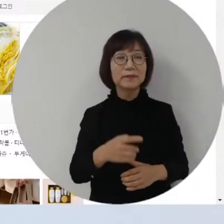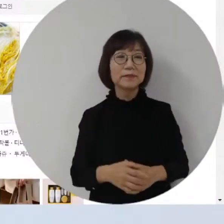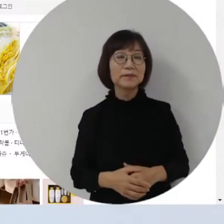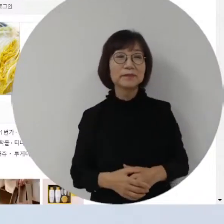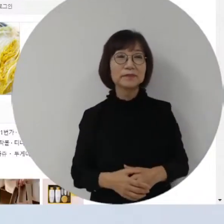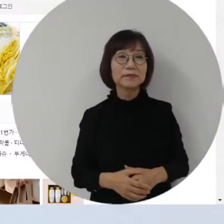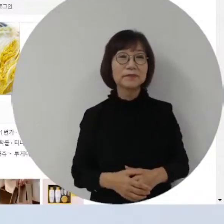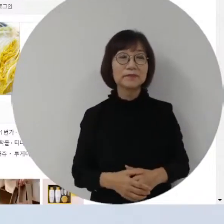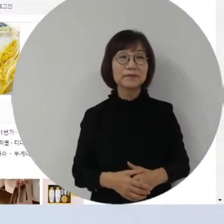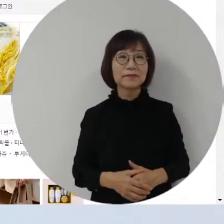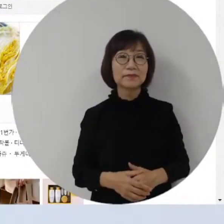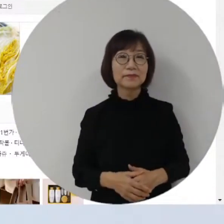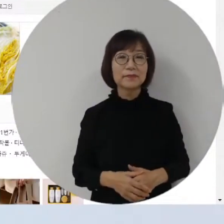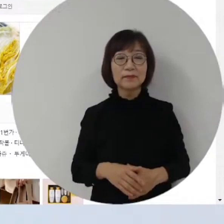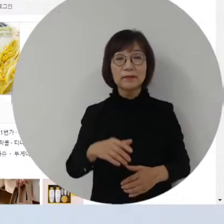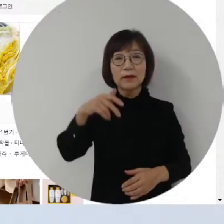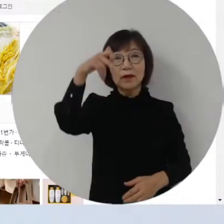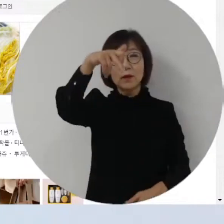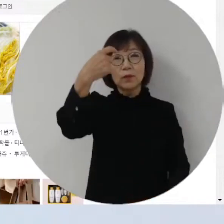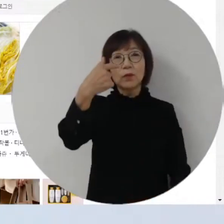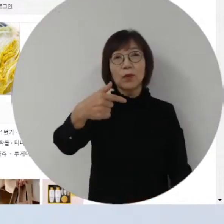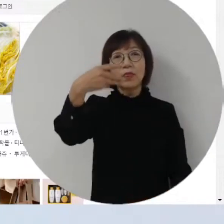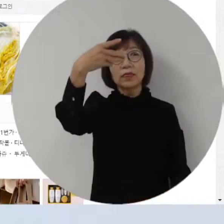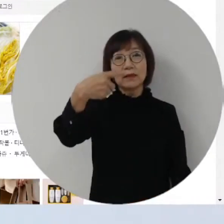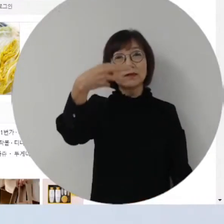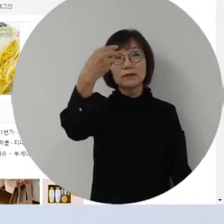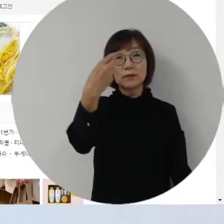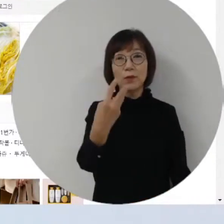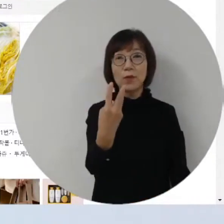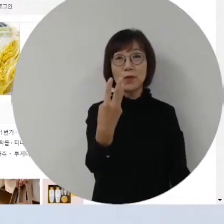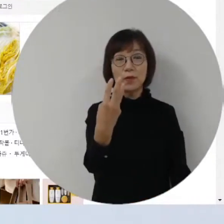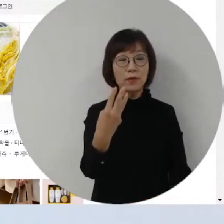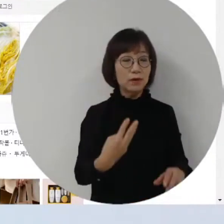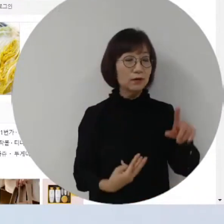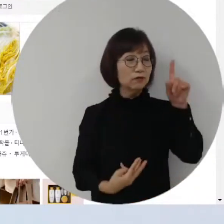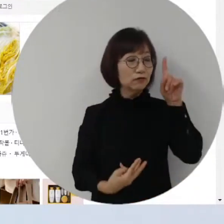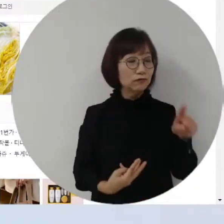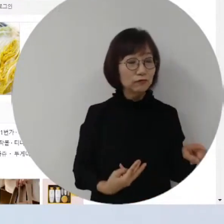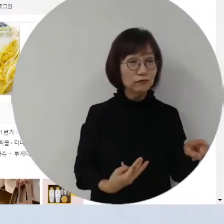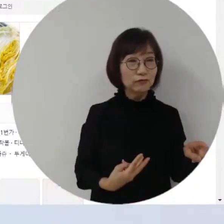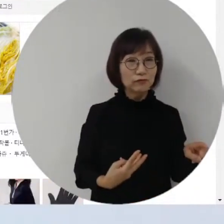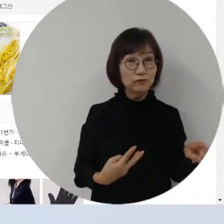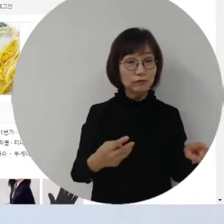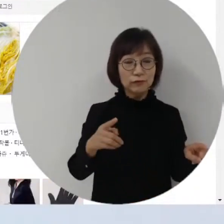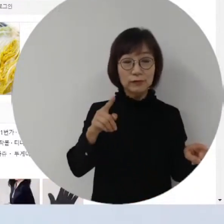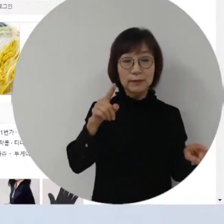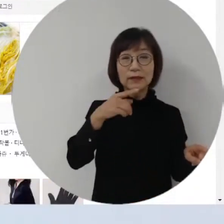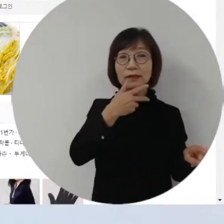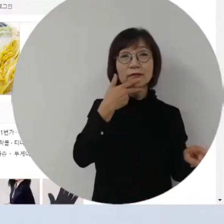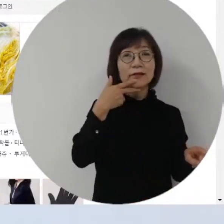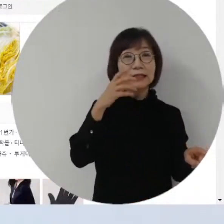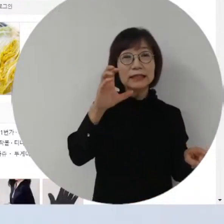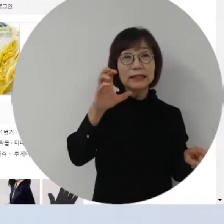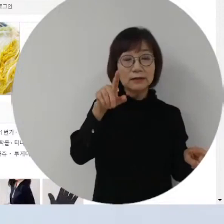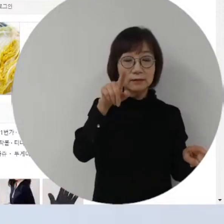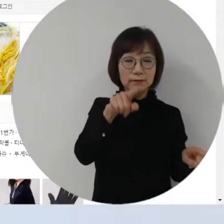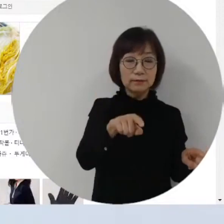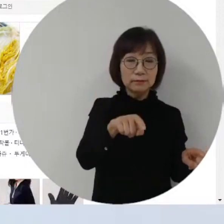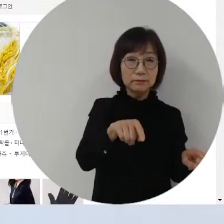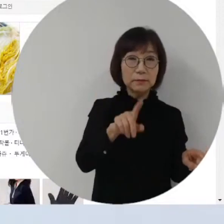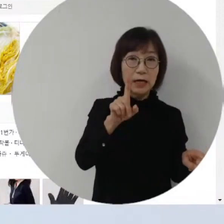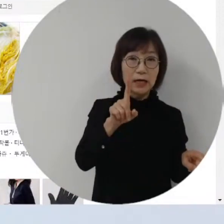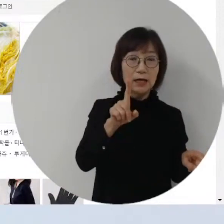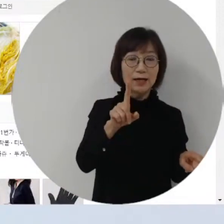그 다음에 컨트롤 키는 나중에 떼줍니다. 그러면 복사가 되고요. 설정 탭